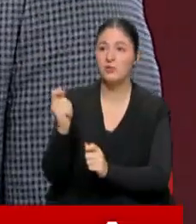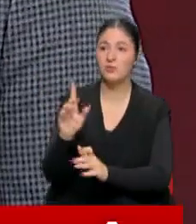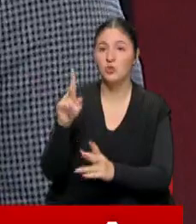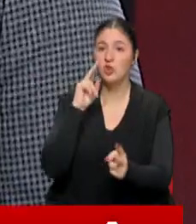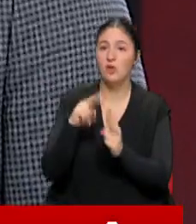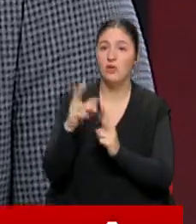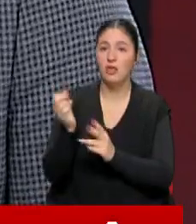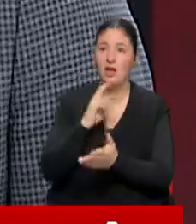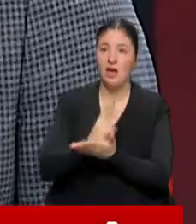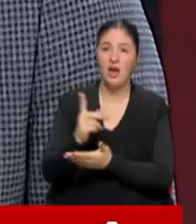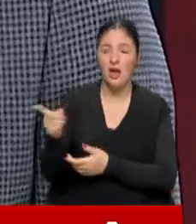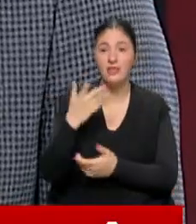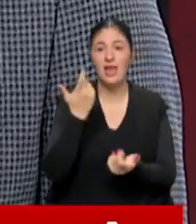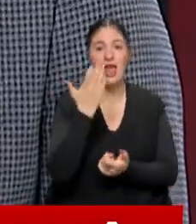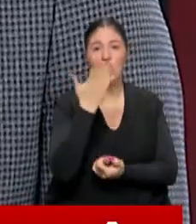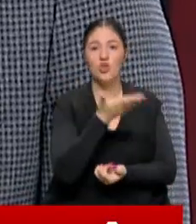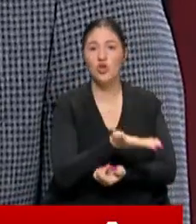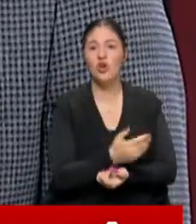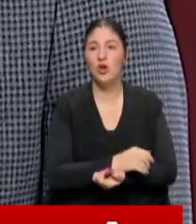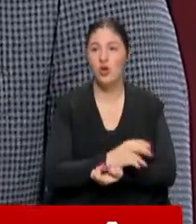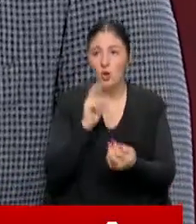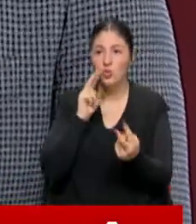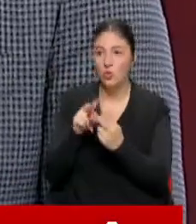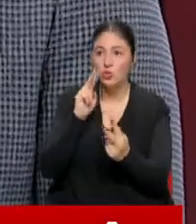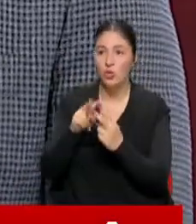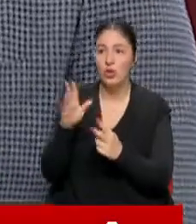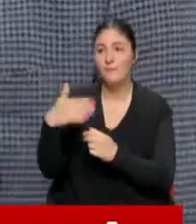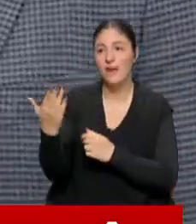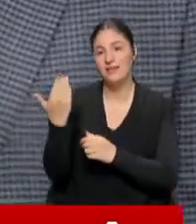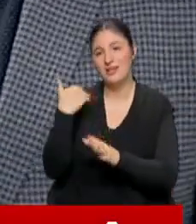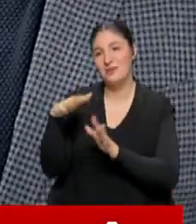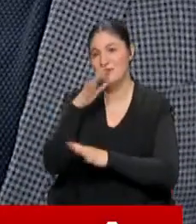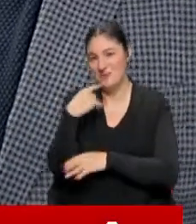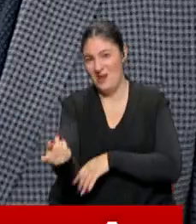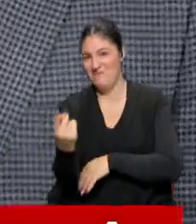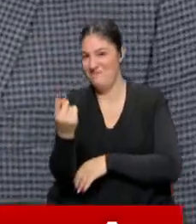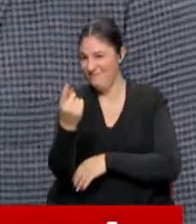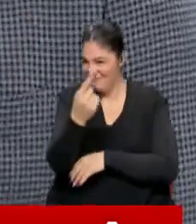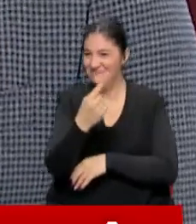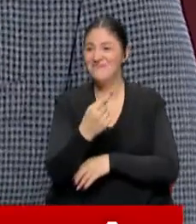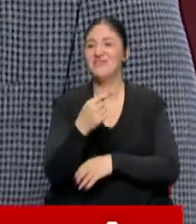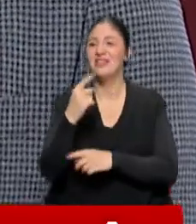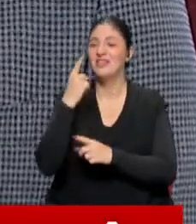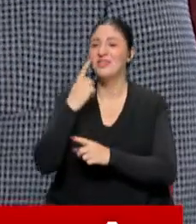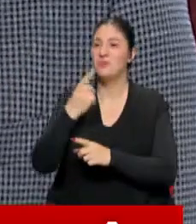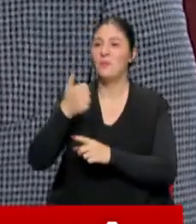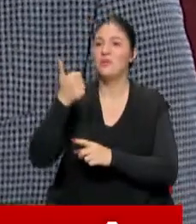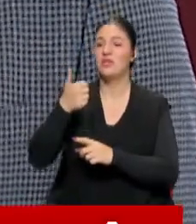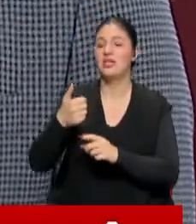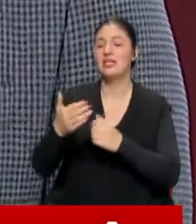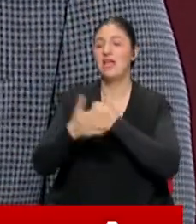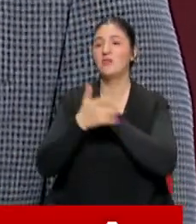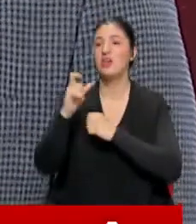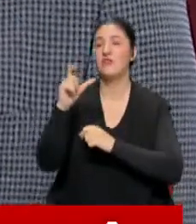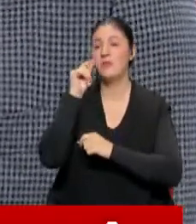bu görüşmede alınan bir karar o o zaman nereye gidiyor görüşüyorlar başka bir kulis daha vereyim sana ver abi Cumhurbaşkanı yardımcısı Cevdet